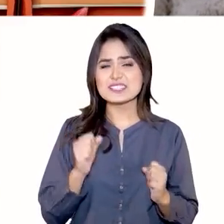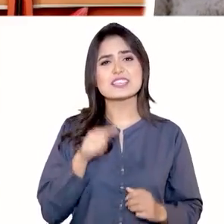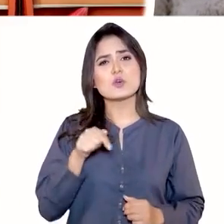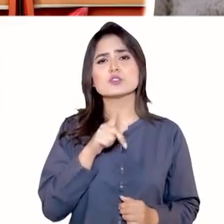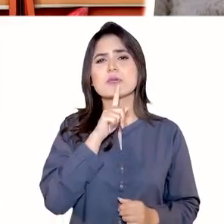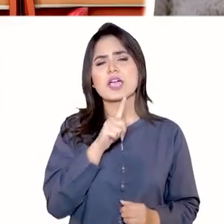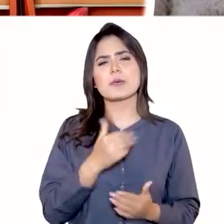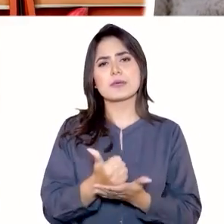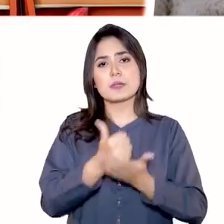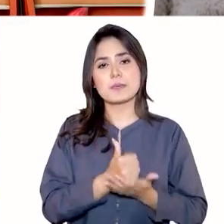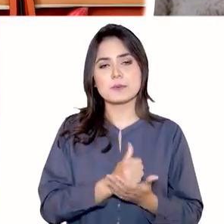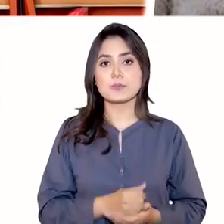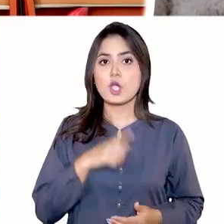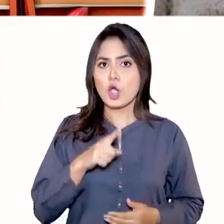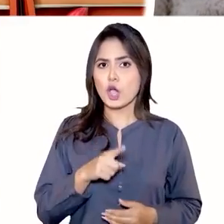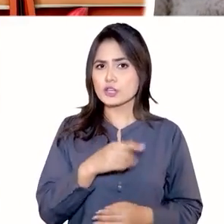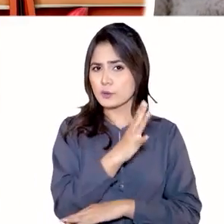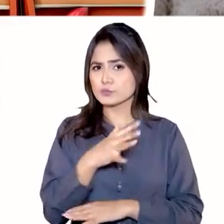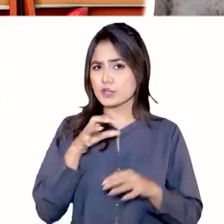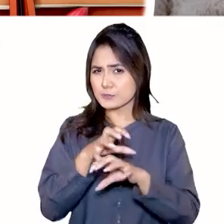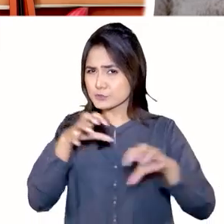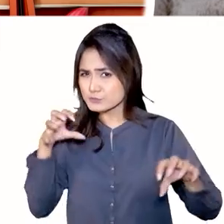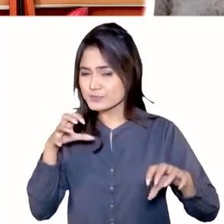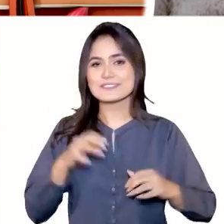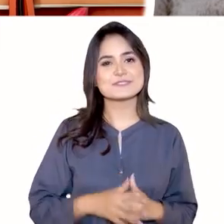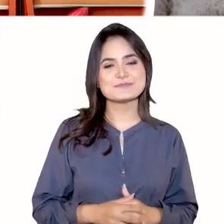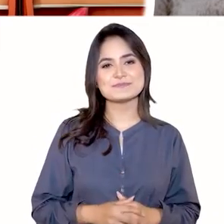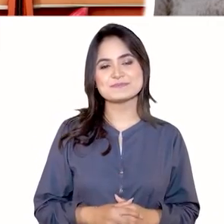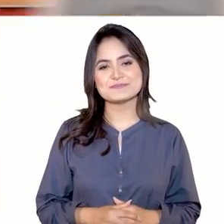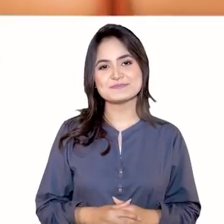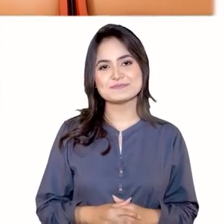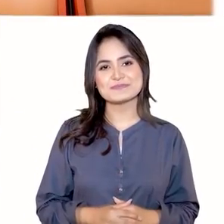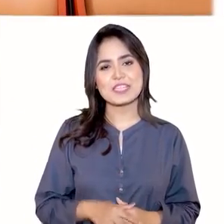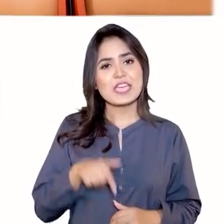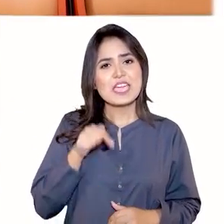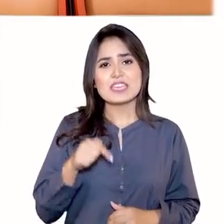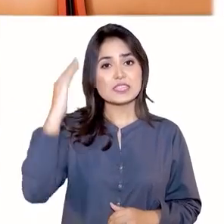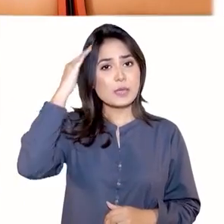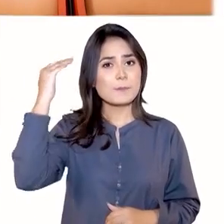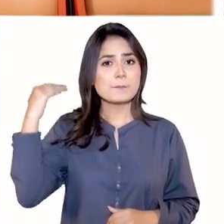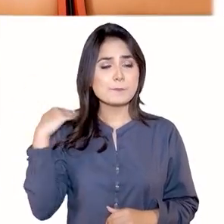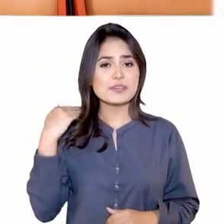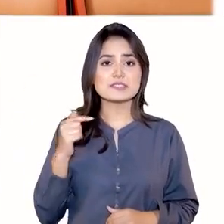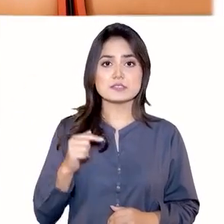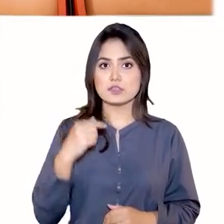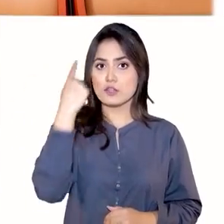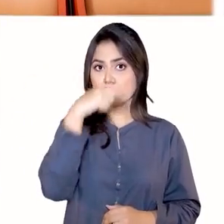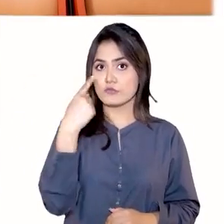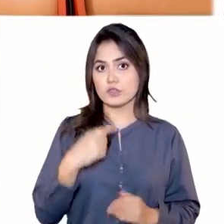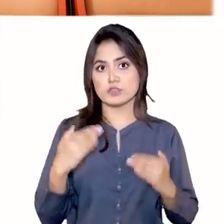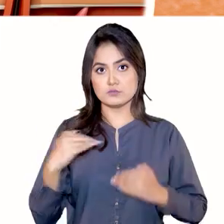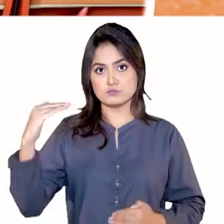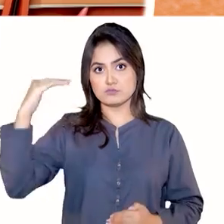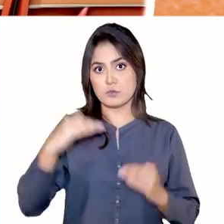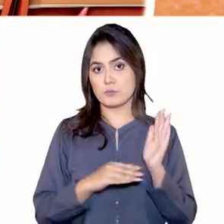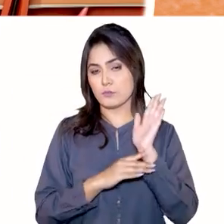में मदद मिलती है, और जब शिकारी जानवरों का सामना होता है ये मसल्स उन्हें जसामत में बड़ा नजर आने में मदद देते